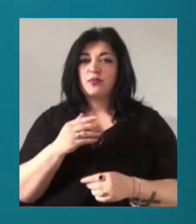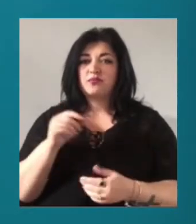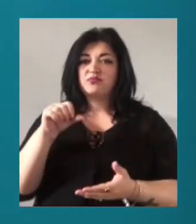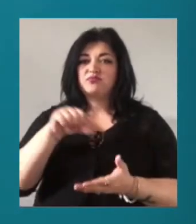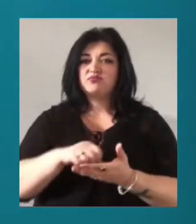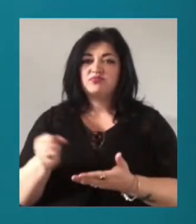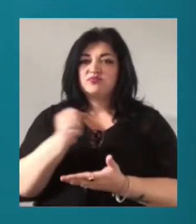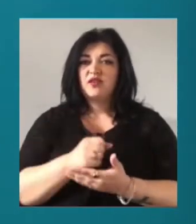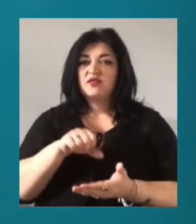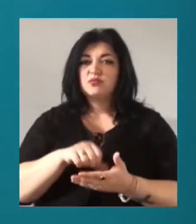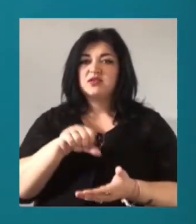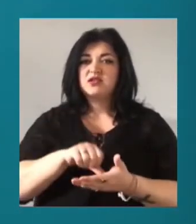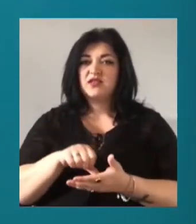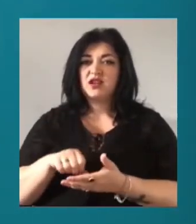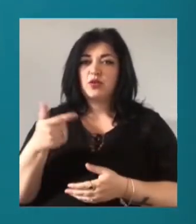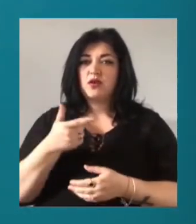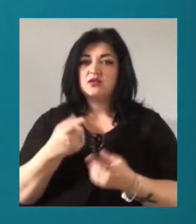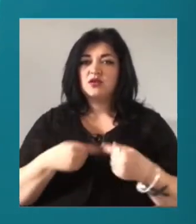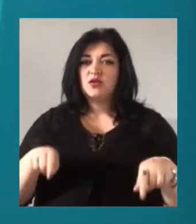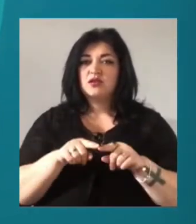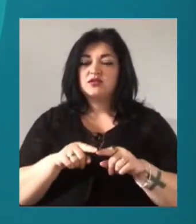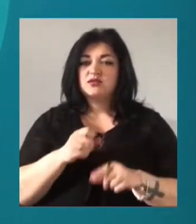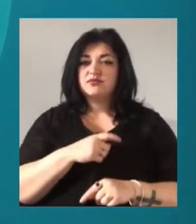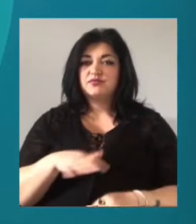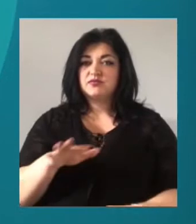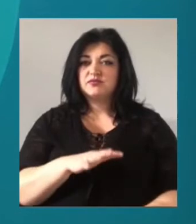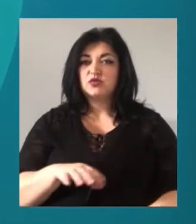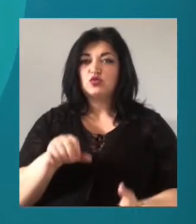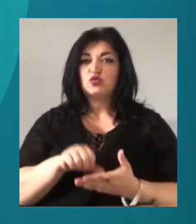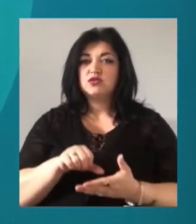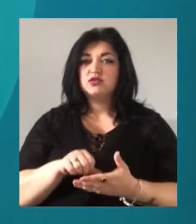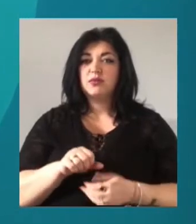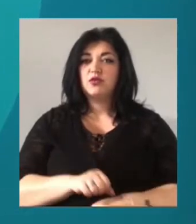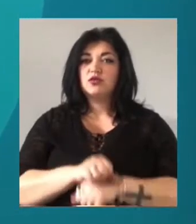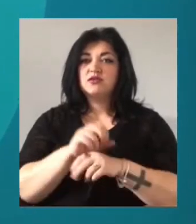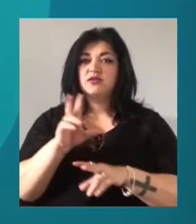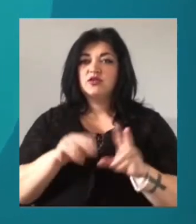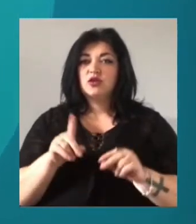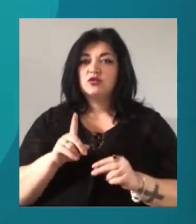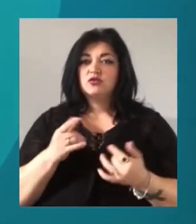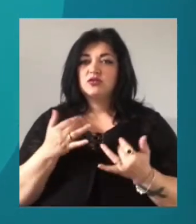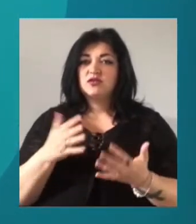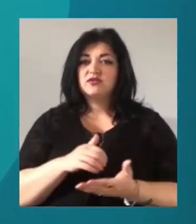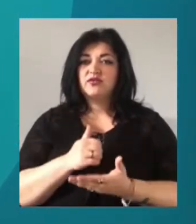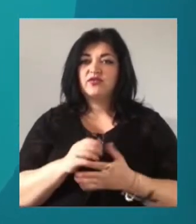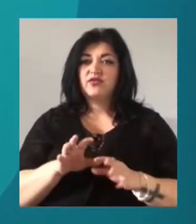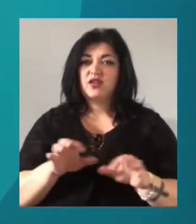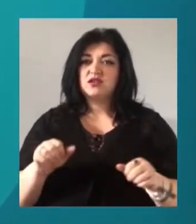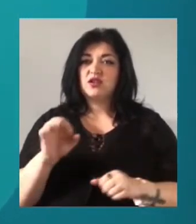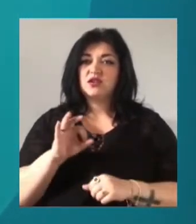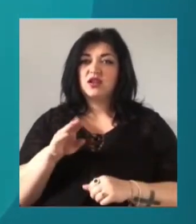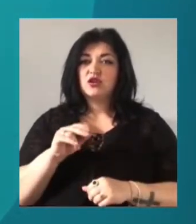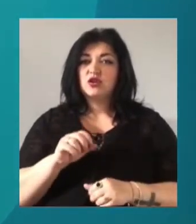«Гільдія кінематографістів Одеси». Учасники протесту вважають, якщо власник акції Одеської кіностудії Олександр Ткаченко стане